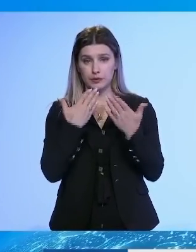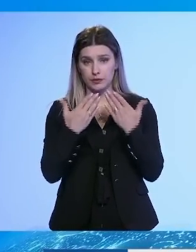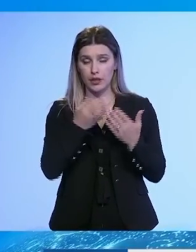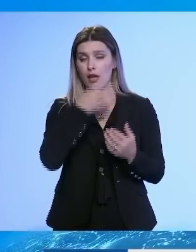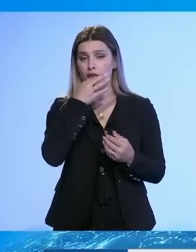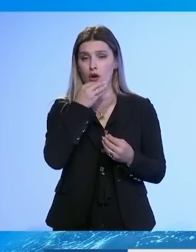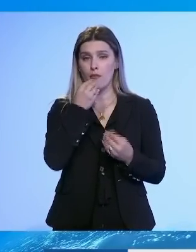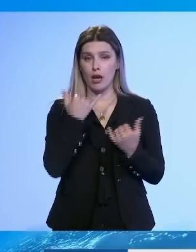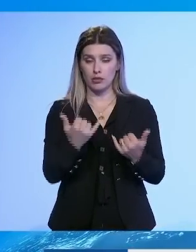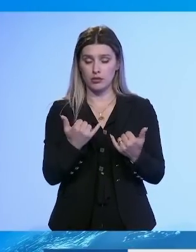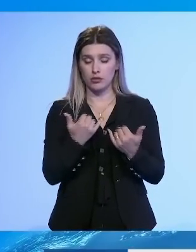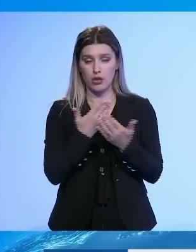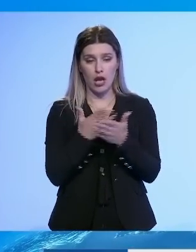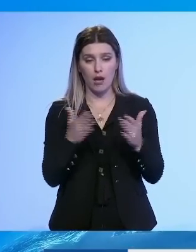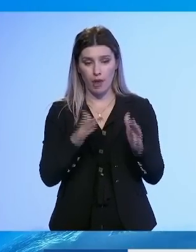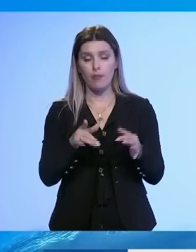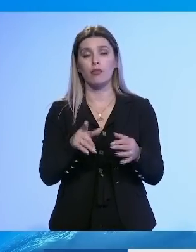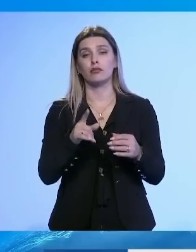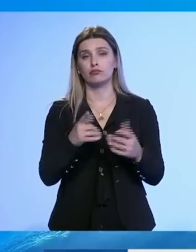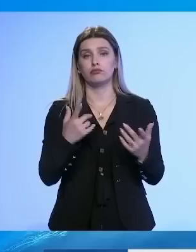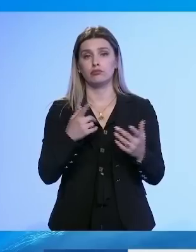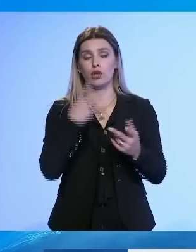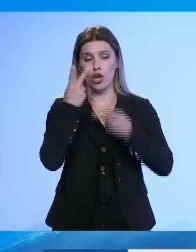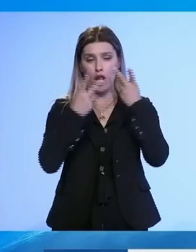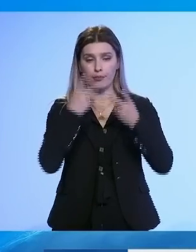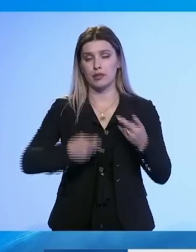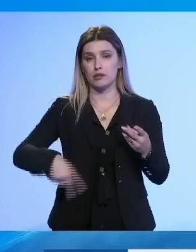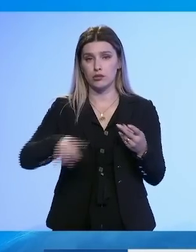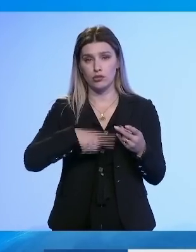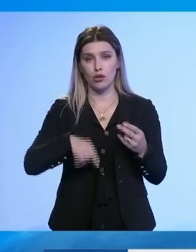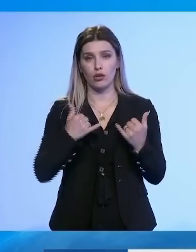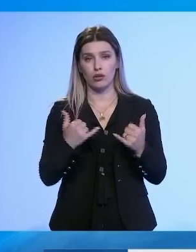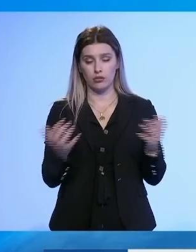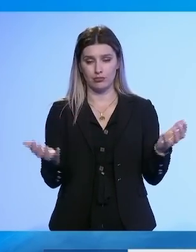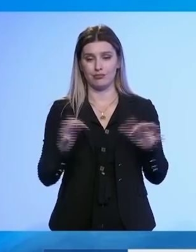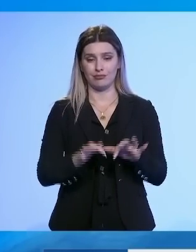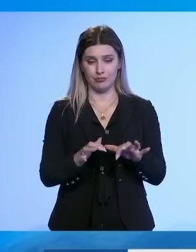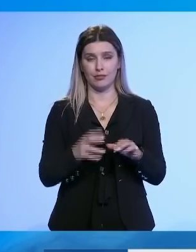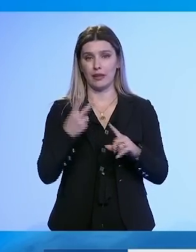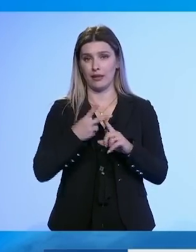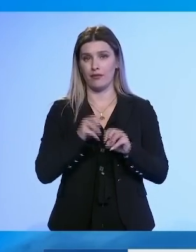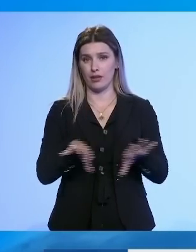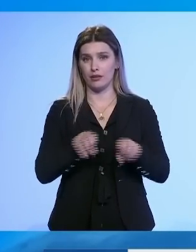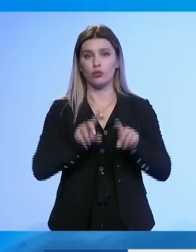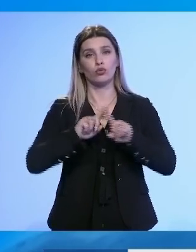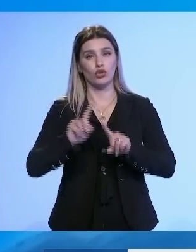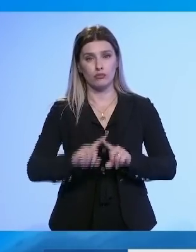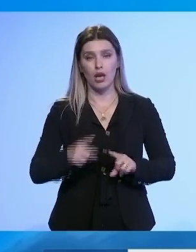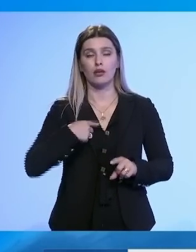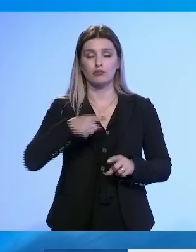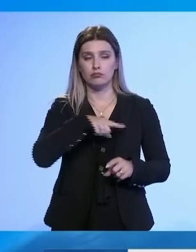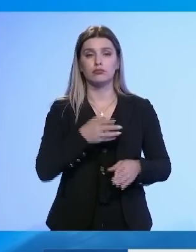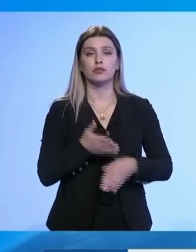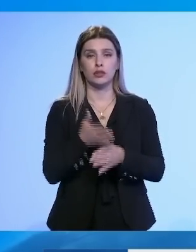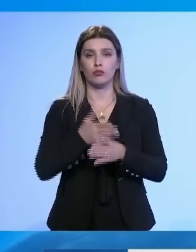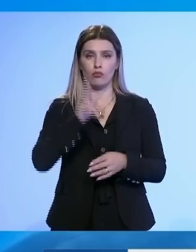për këtë tim, unë të thashe me emën të komisionit që në si komision për media, jemi krahë